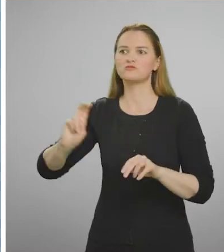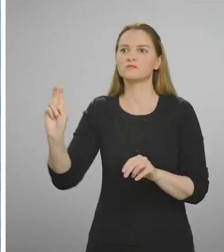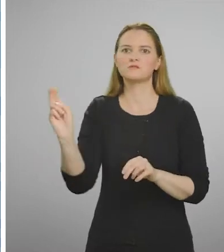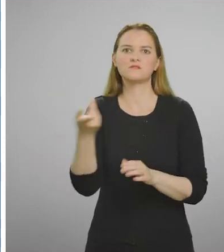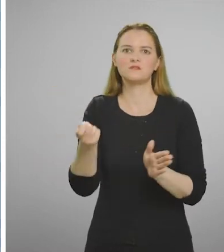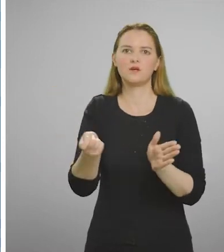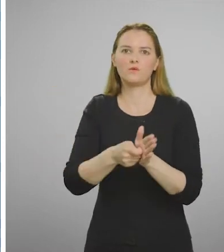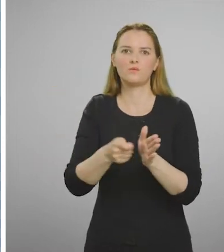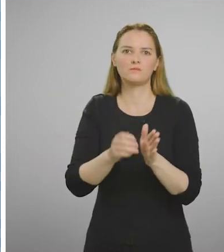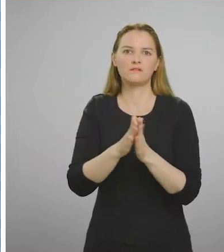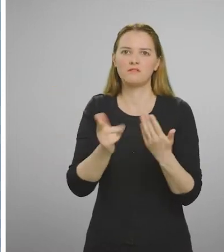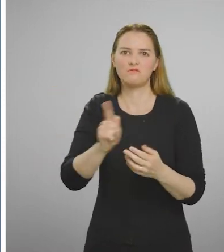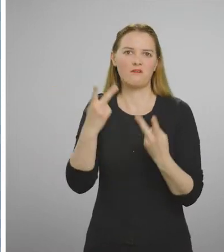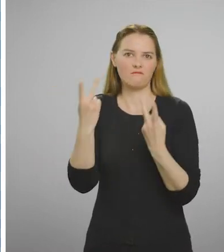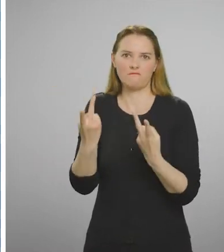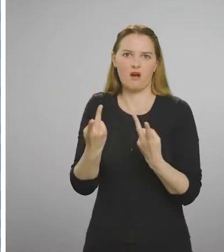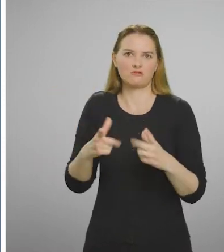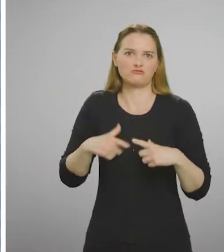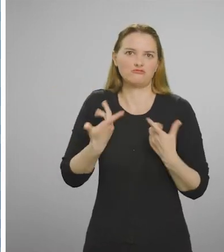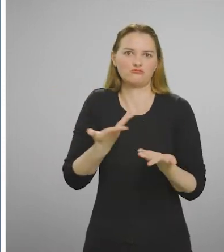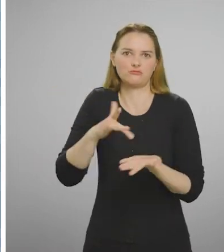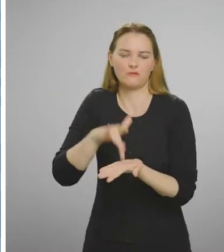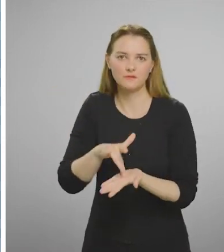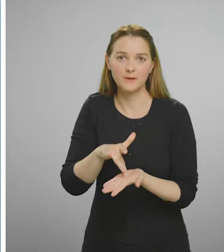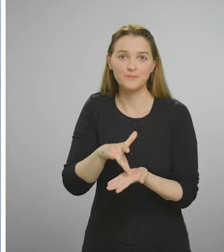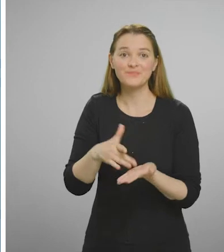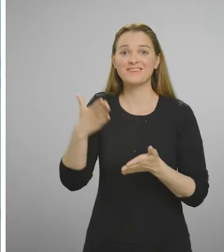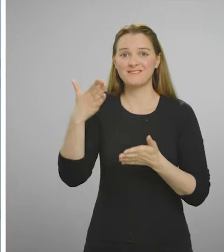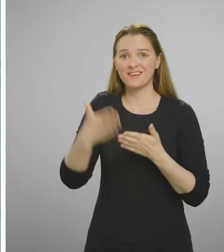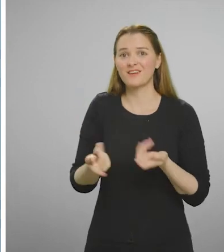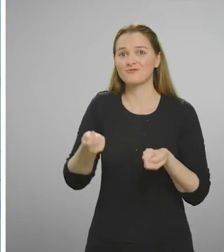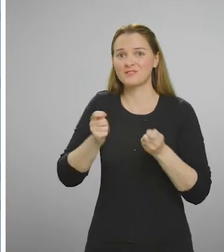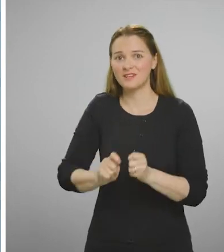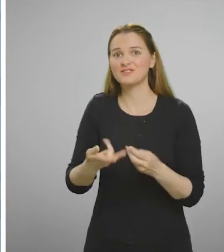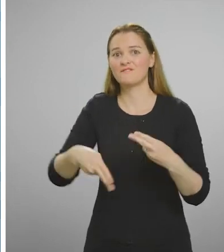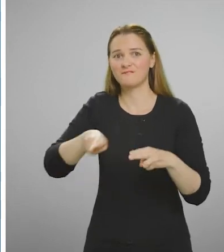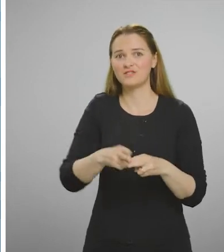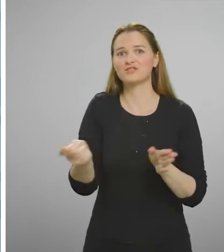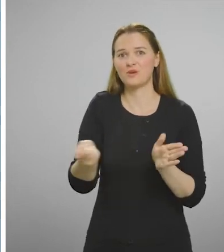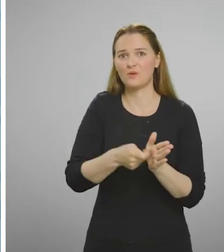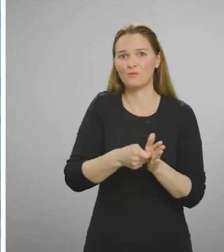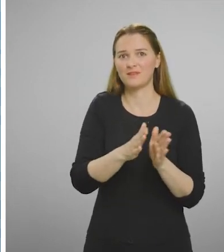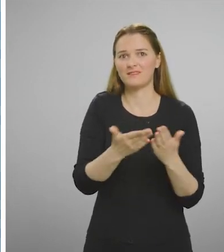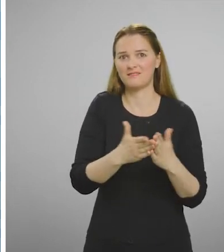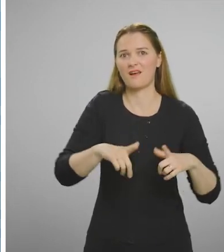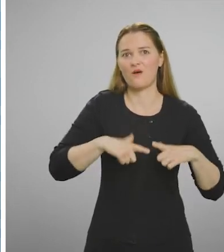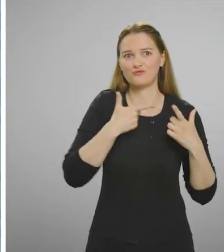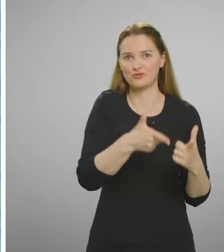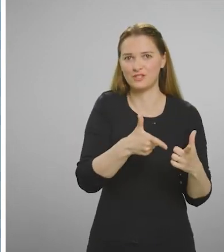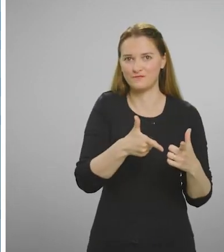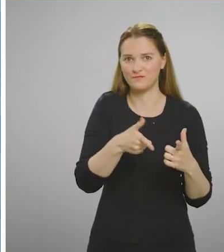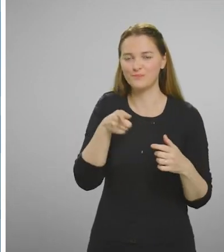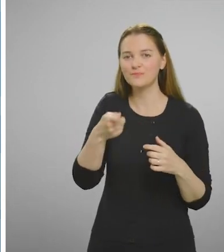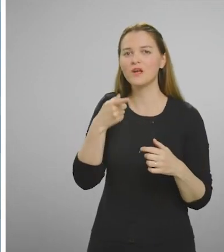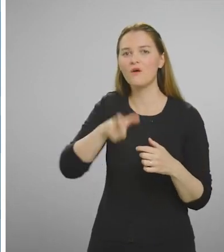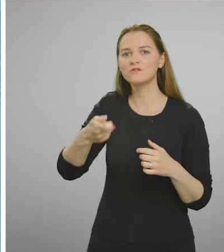kupovati svi bez obzira na mjesto stanovanja, zaključak je da knjige ipak više kupujemo uživo. U ukupnoj